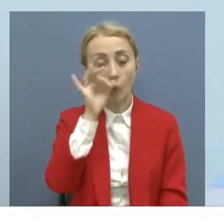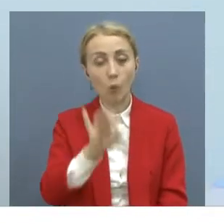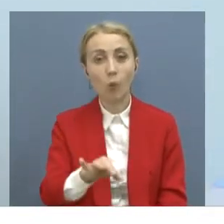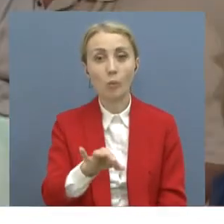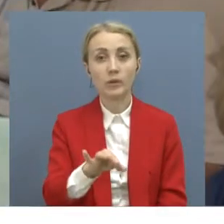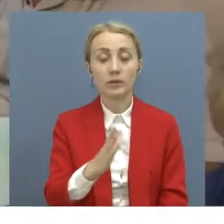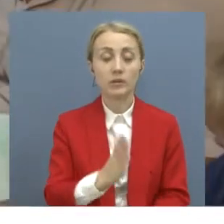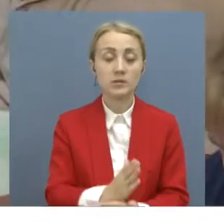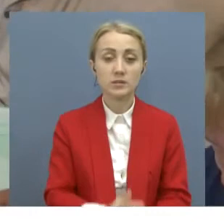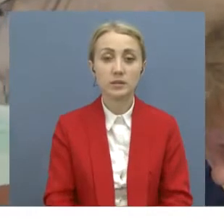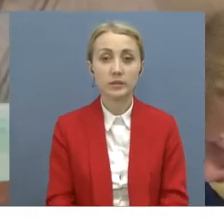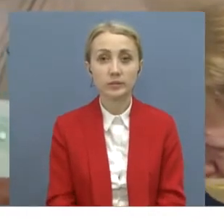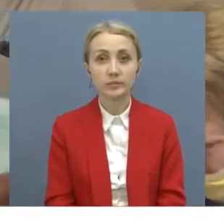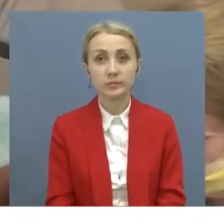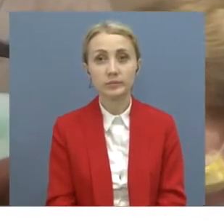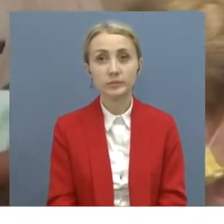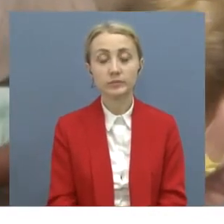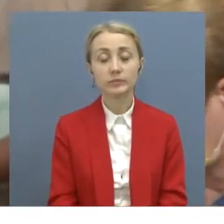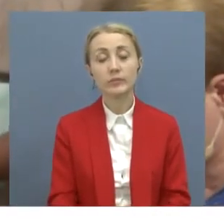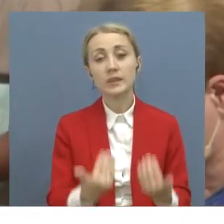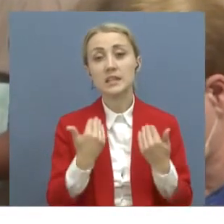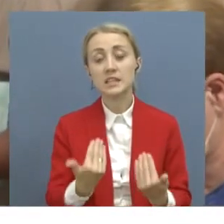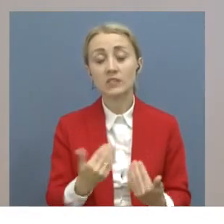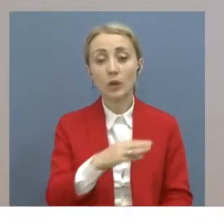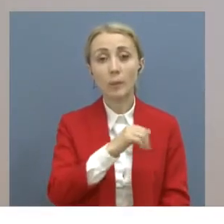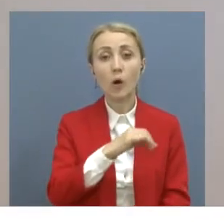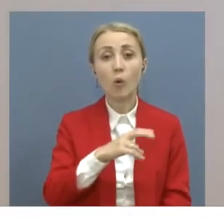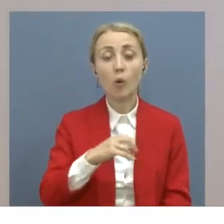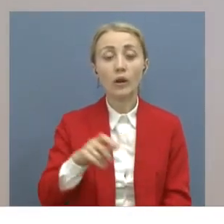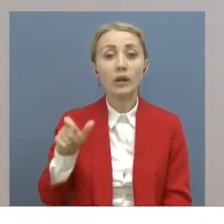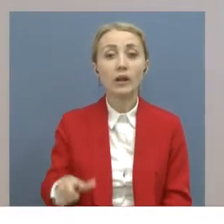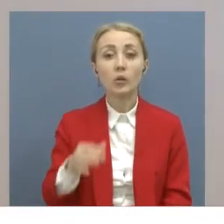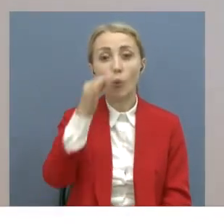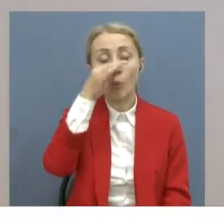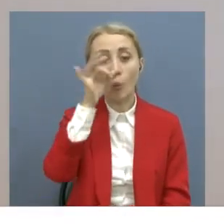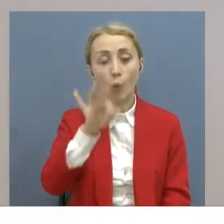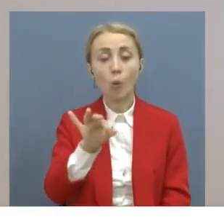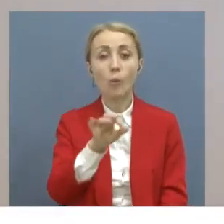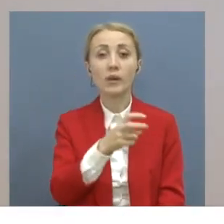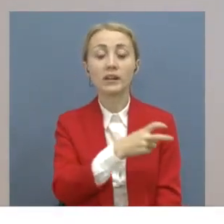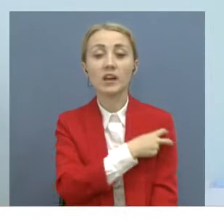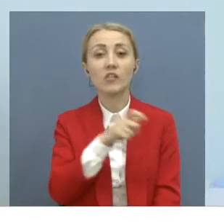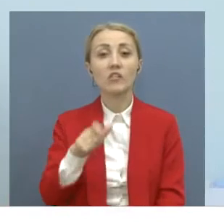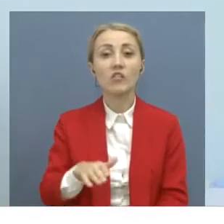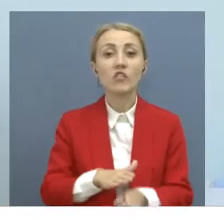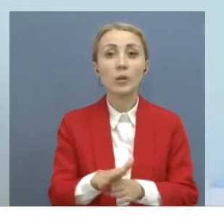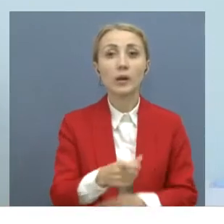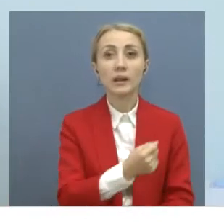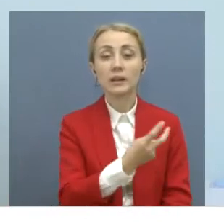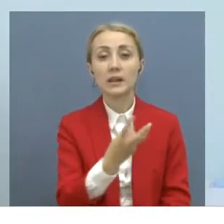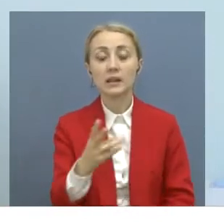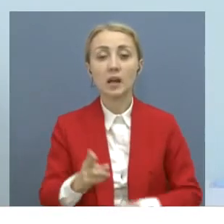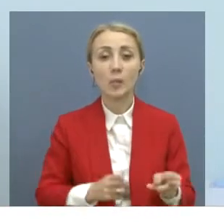болды. Мәулен Дәулетұлы бүгінде білікті дәрігер, күніне бірнеше операция жасайды, сырқаттарды қабылдайды. Каждый